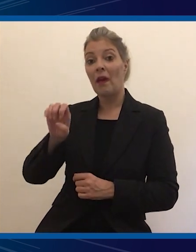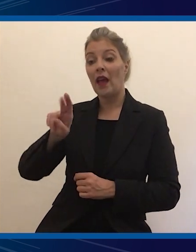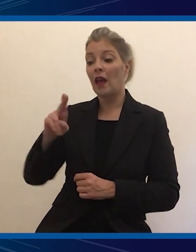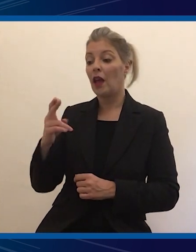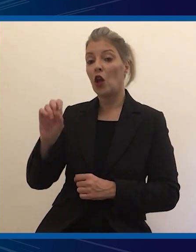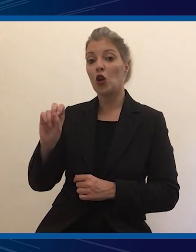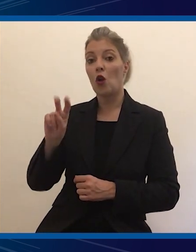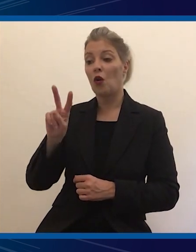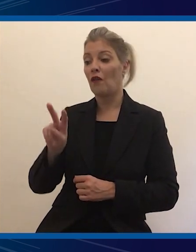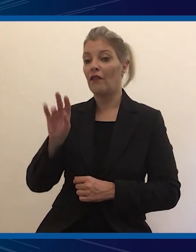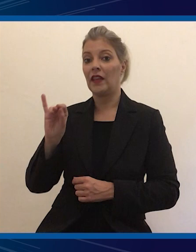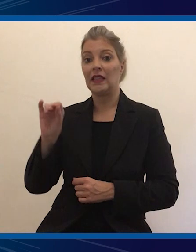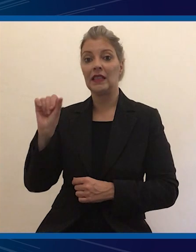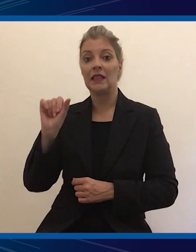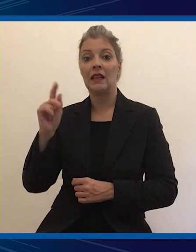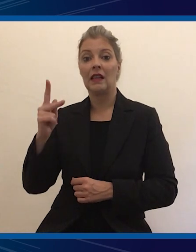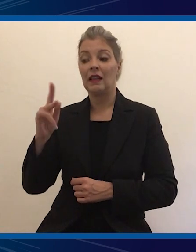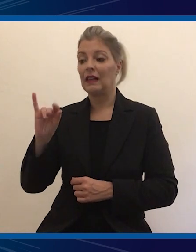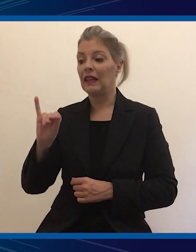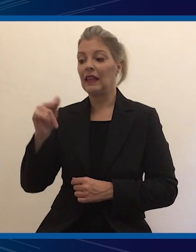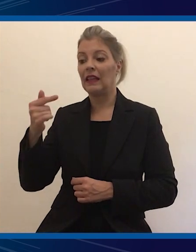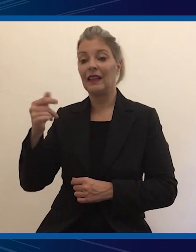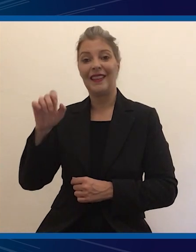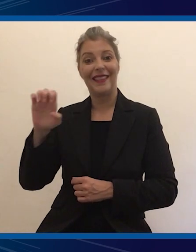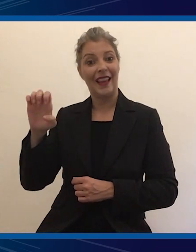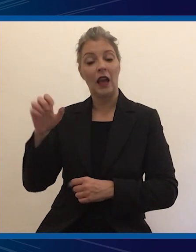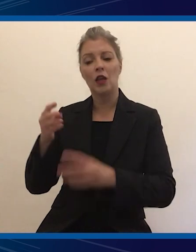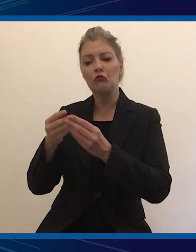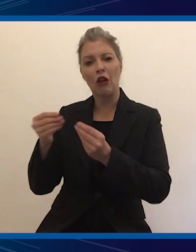L'aperovskite è un composto inorganico, nanocristallino,